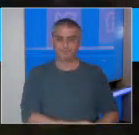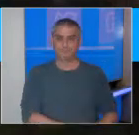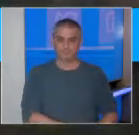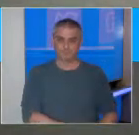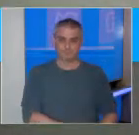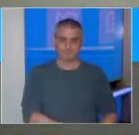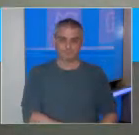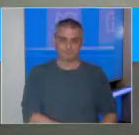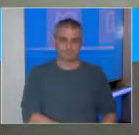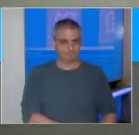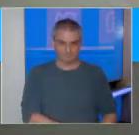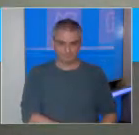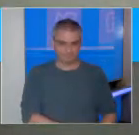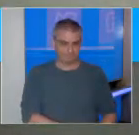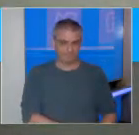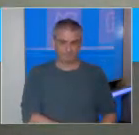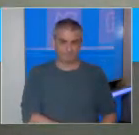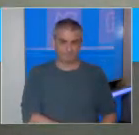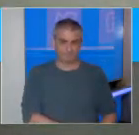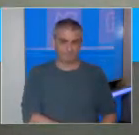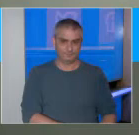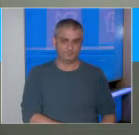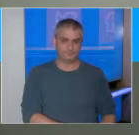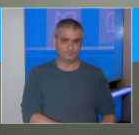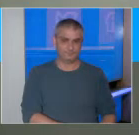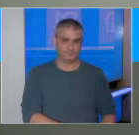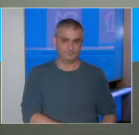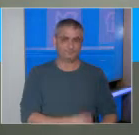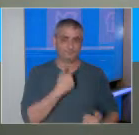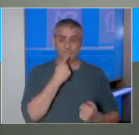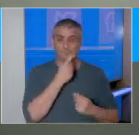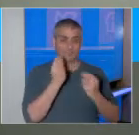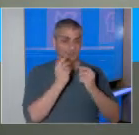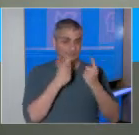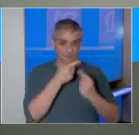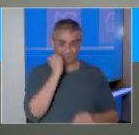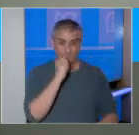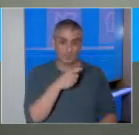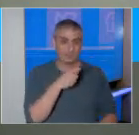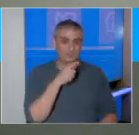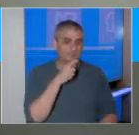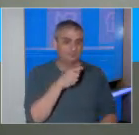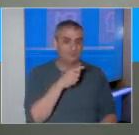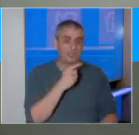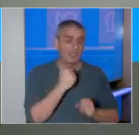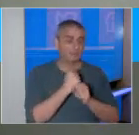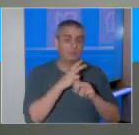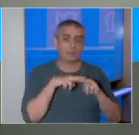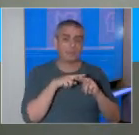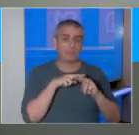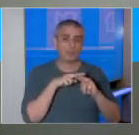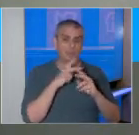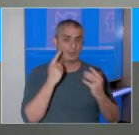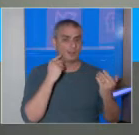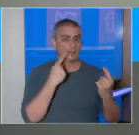אז מה שאני אומר, מעבר לזה גורמים בחסידות אומרים לי היום, שהאירוע הזה אתמול, החתונה הזאת אתמול, למעשה התקיימה לאחר תיאום צפוף